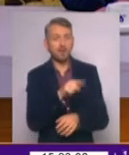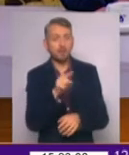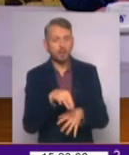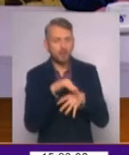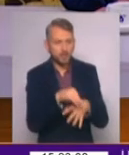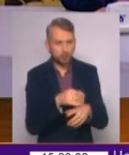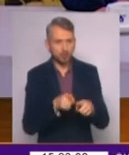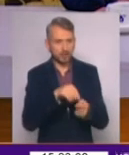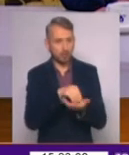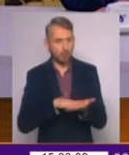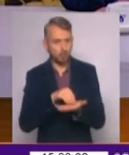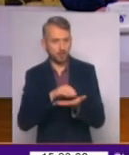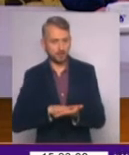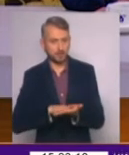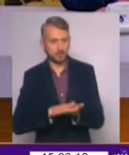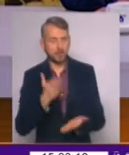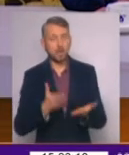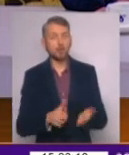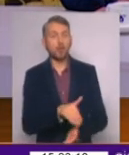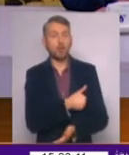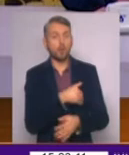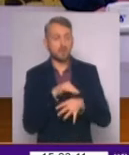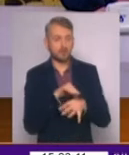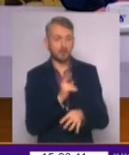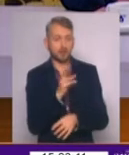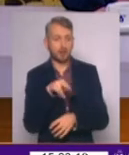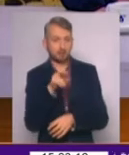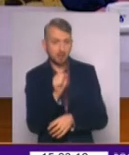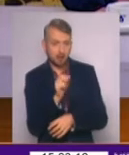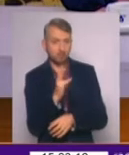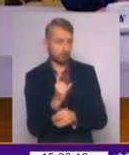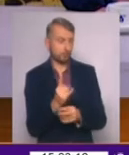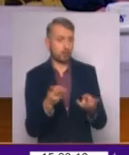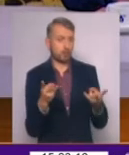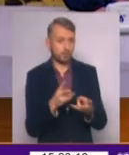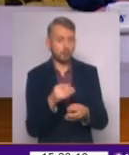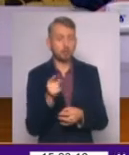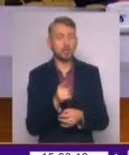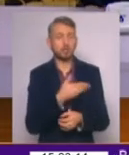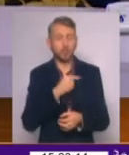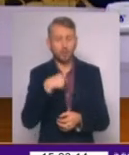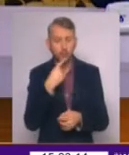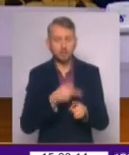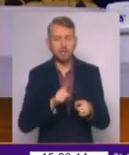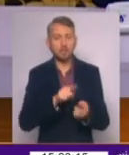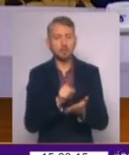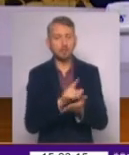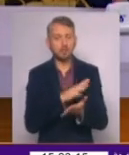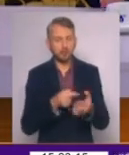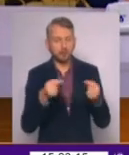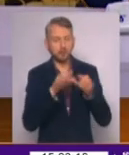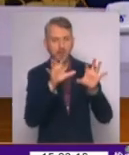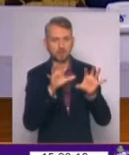також цей облік. Якщо хочеться ввести КМДА, ну потрібно про те, що ми говоримо, що це повинно бути в рамках